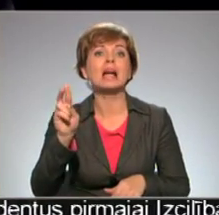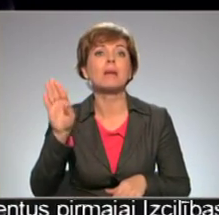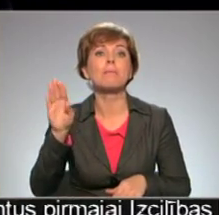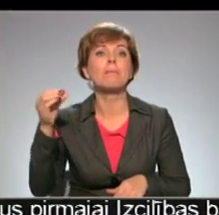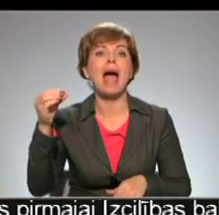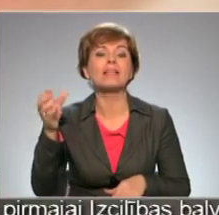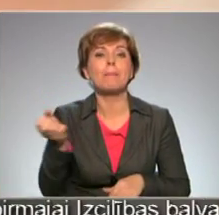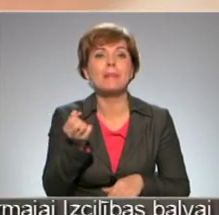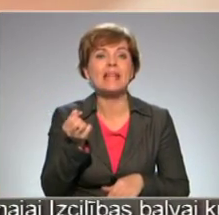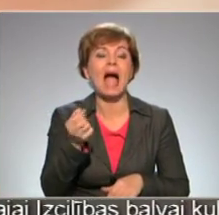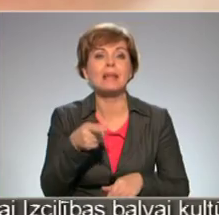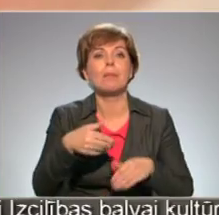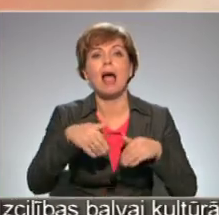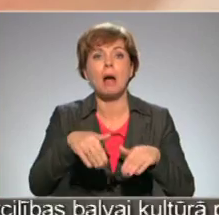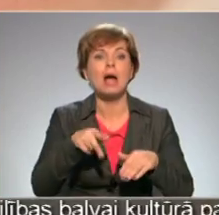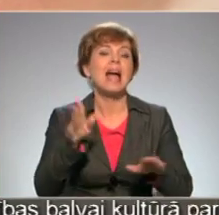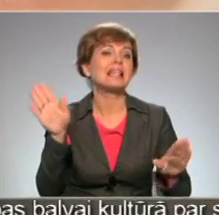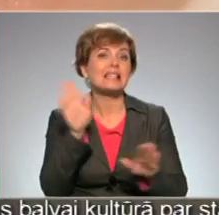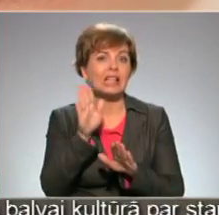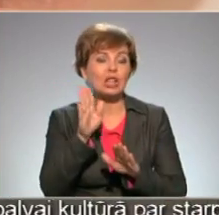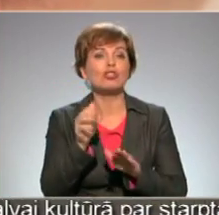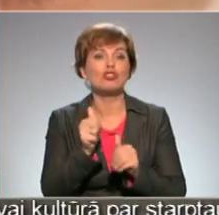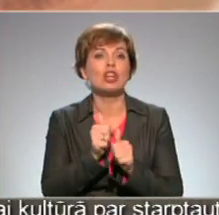tiek paredzēts un viņš iet tā pavadā.